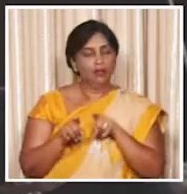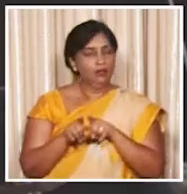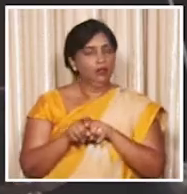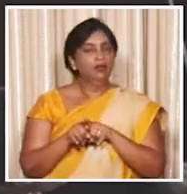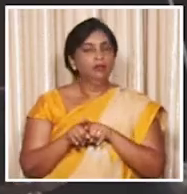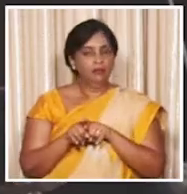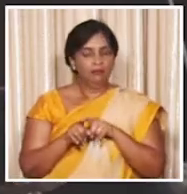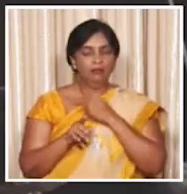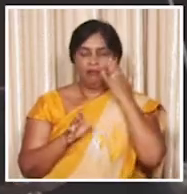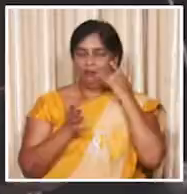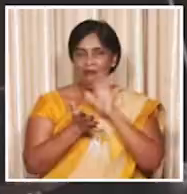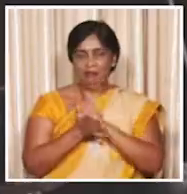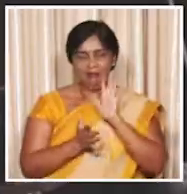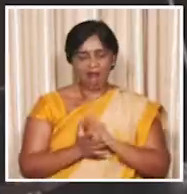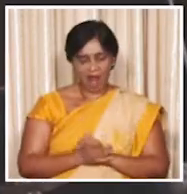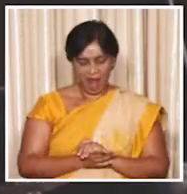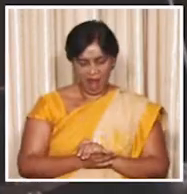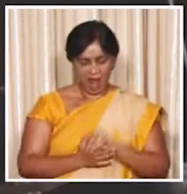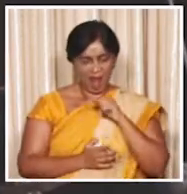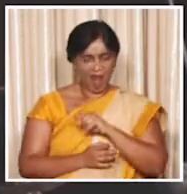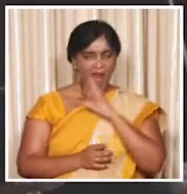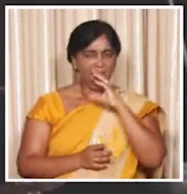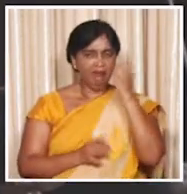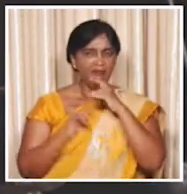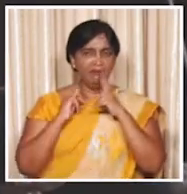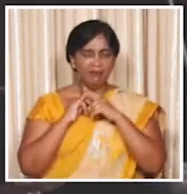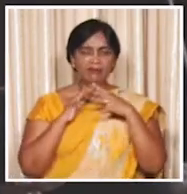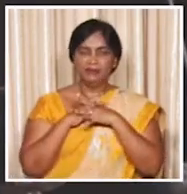அவருடைய பதிவிலக்கம் என்ரோல்மெண்ட் நம்பர்